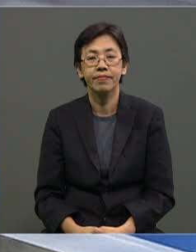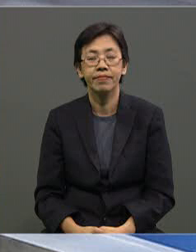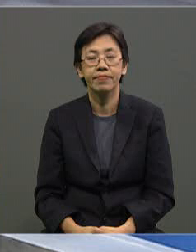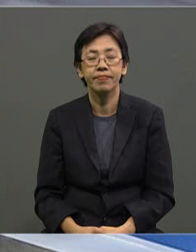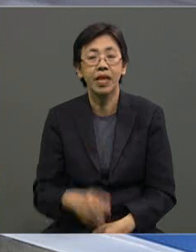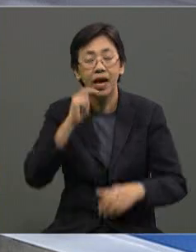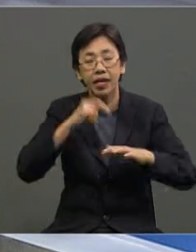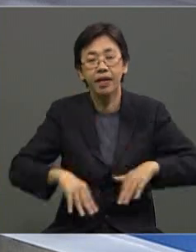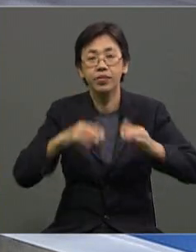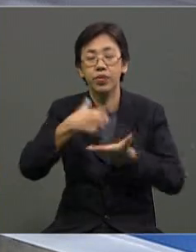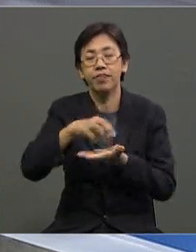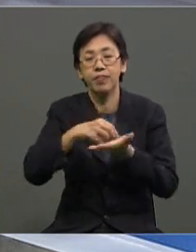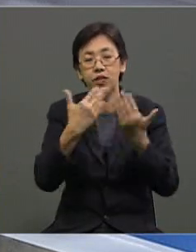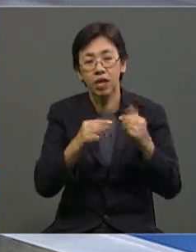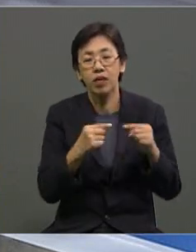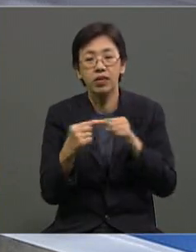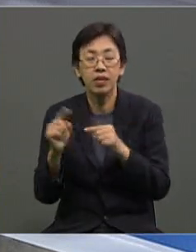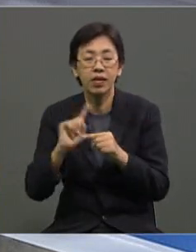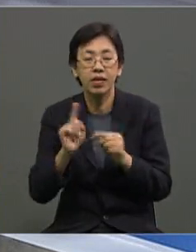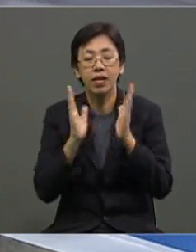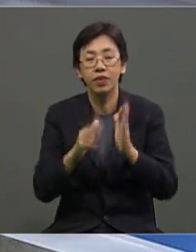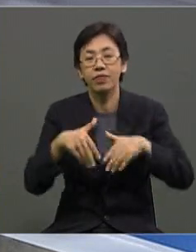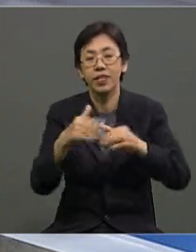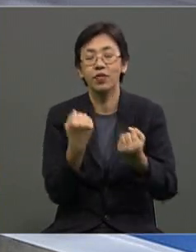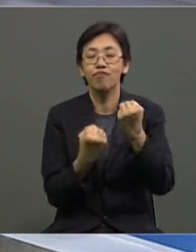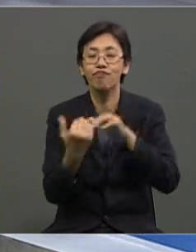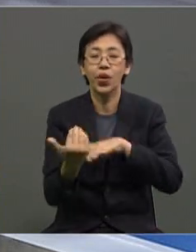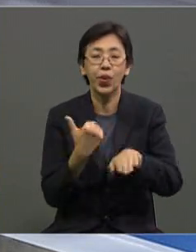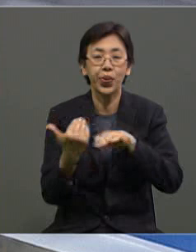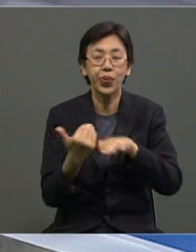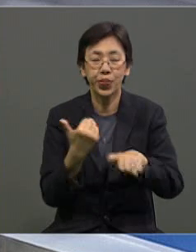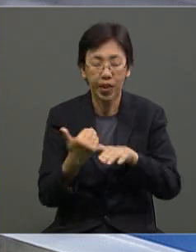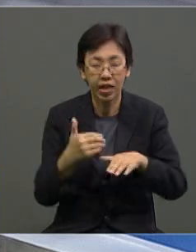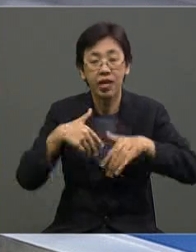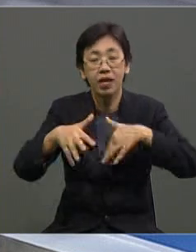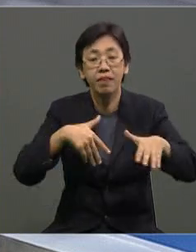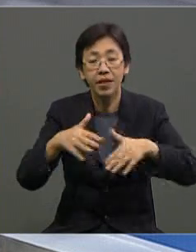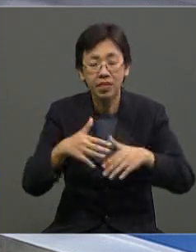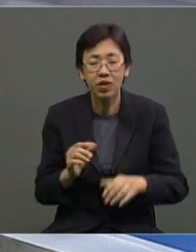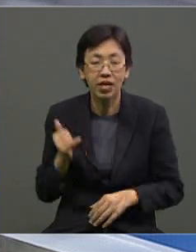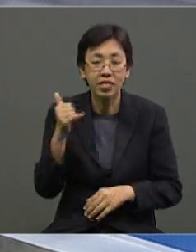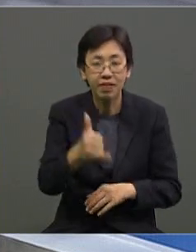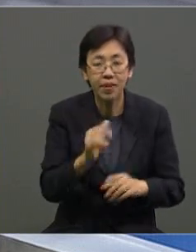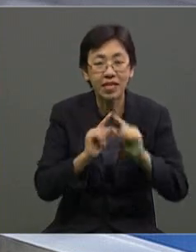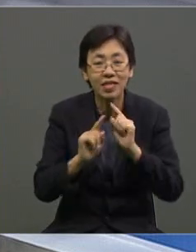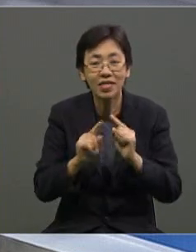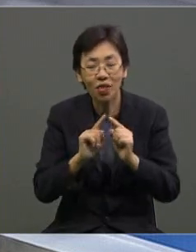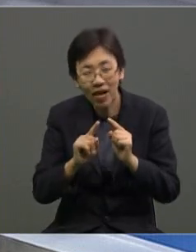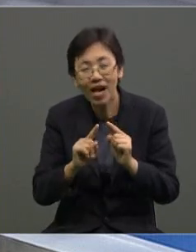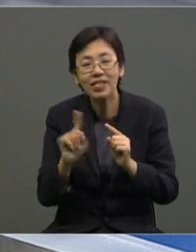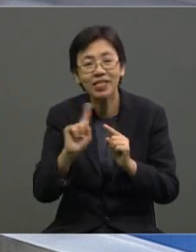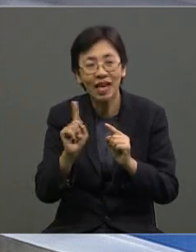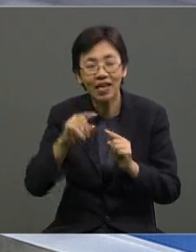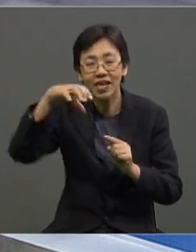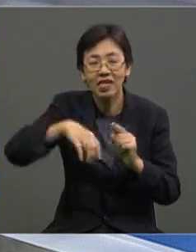พักจากเรื่องน้ำท่วมนะคะมาดูเรื่องการเดินทางของพี่น้องประชาชนแล้วก็จุดที่ประชาชนจะต้องไปใช้บริการกันเยอะๆในช่วงการเดินท